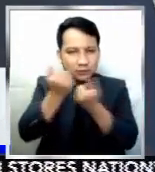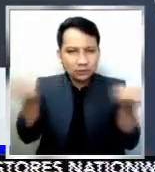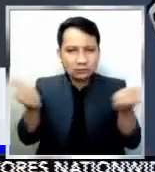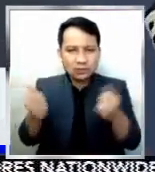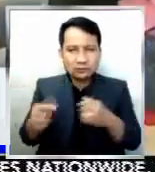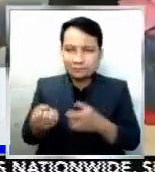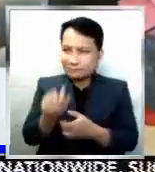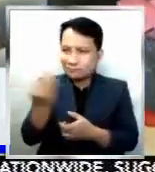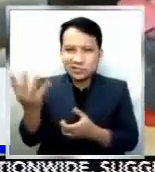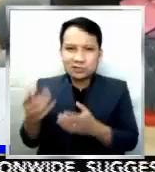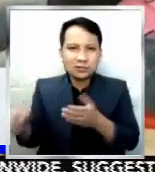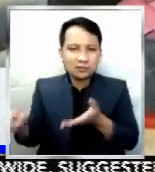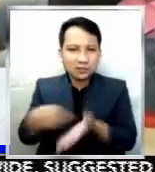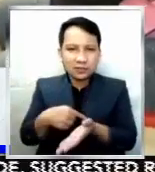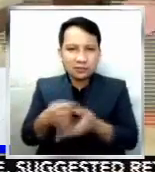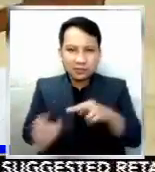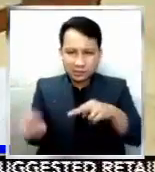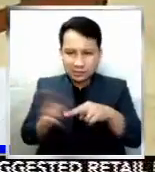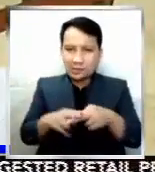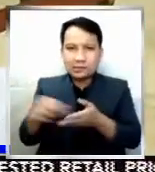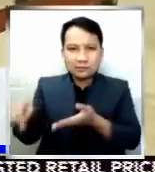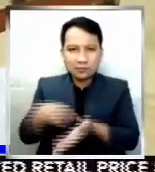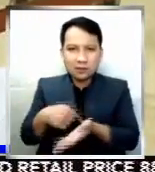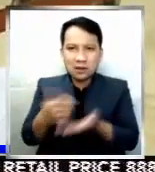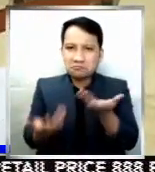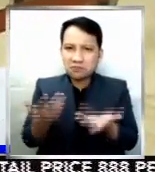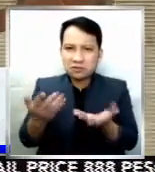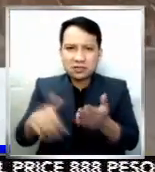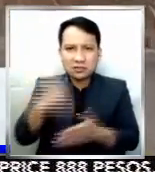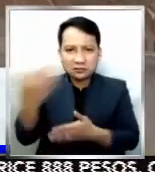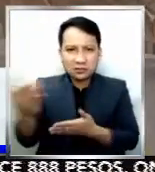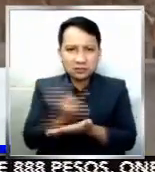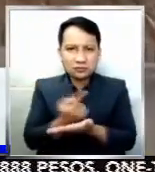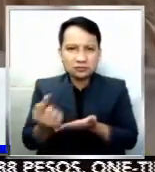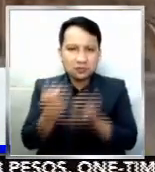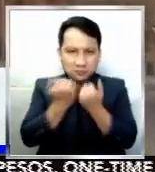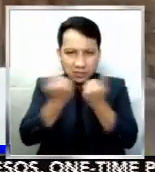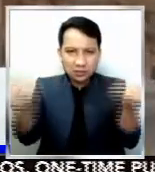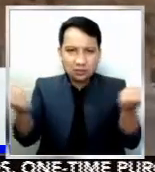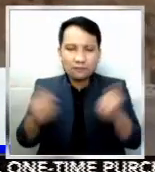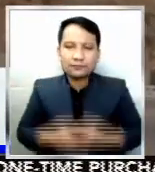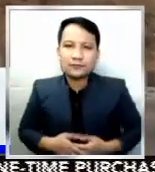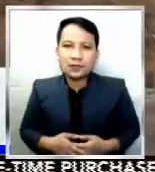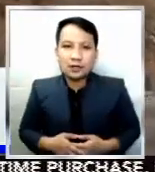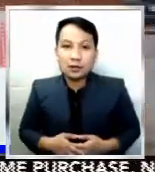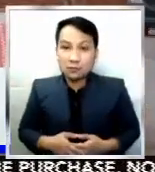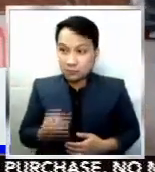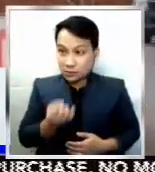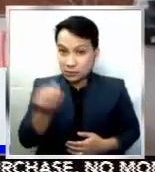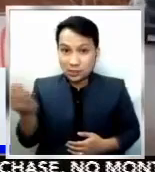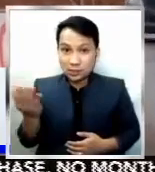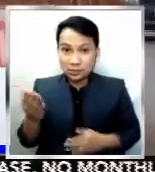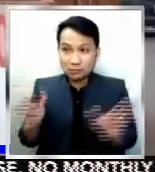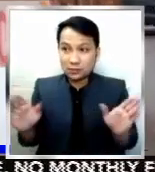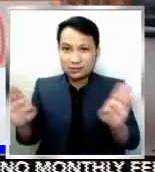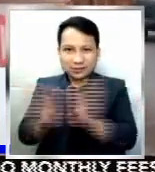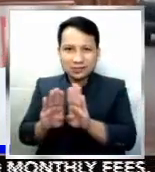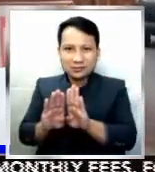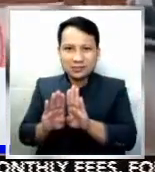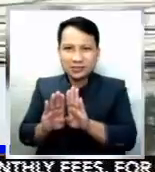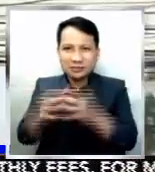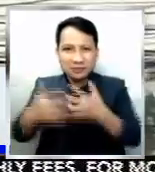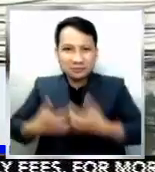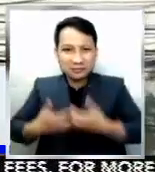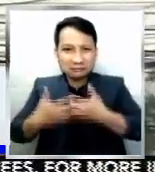generation charge. Posible raw na sa susunod na linggo sila mag-anunsyo. Nang biglang magsara ang ilang planta ng kuryente at bitin ang isinuplay ng